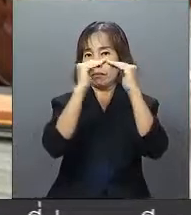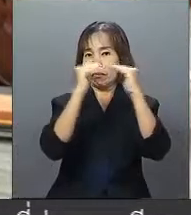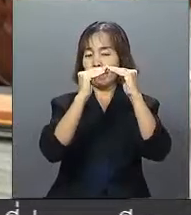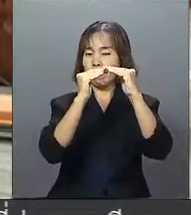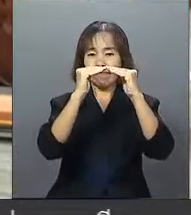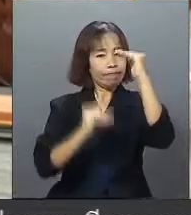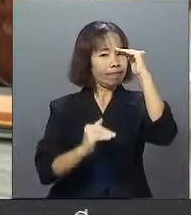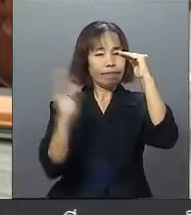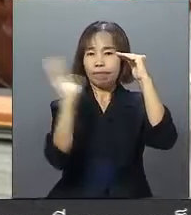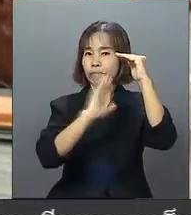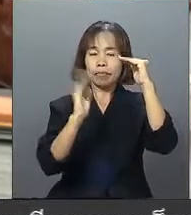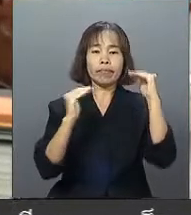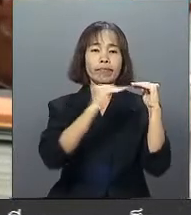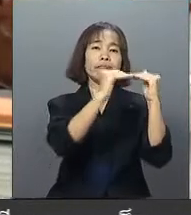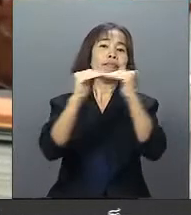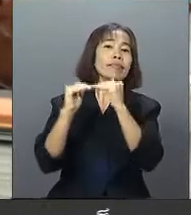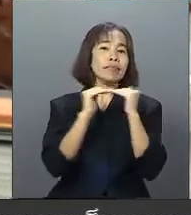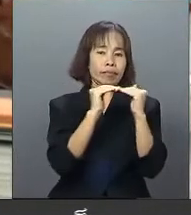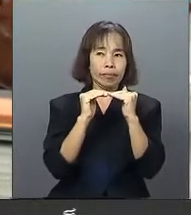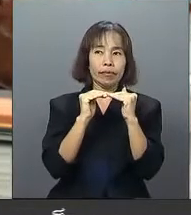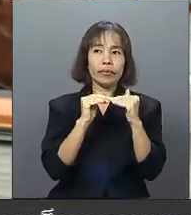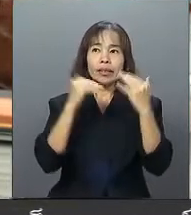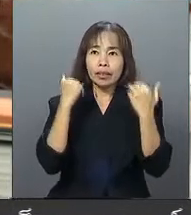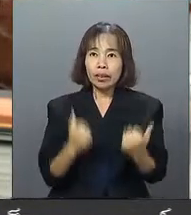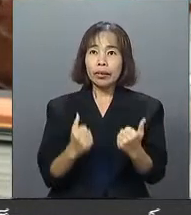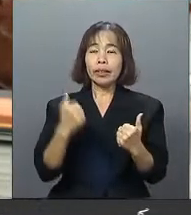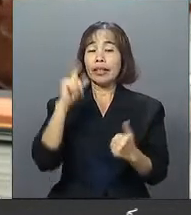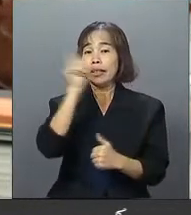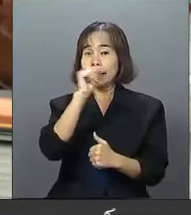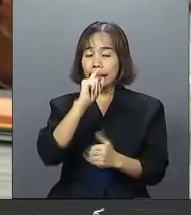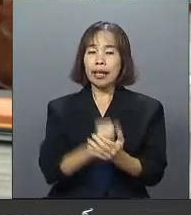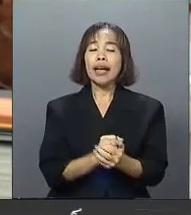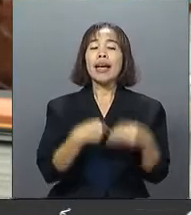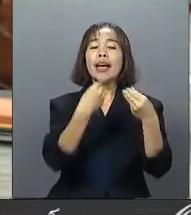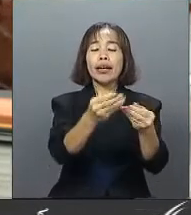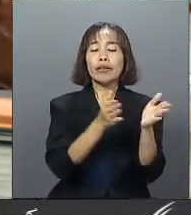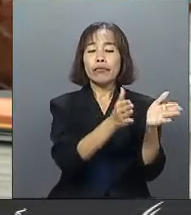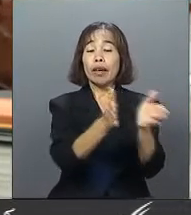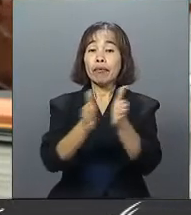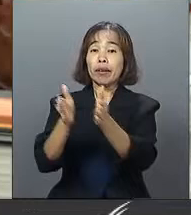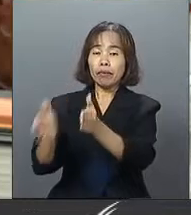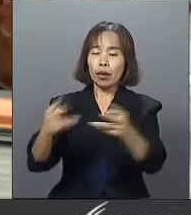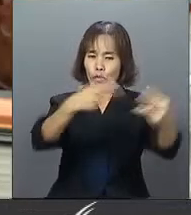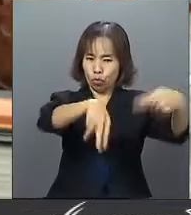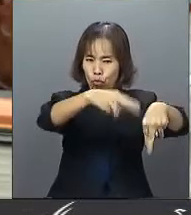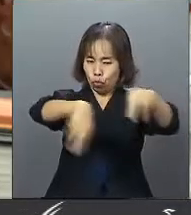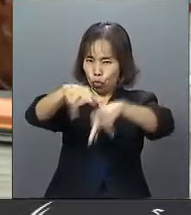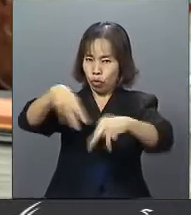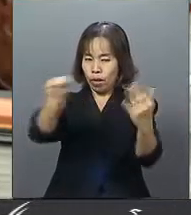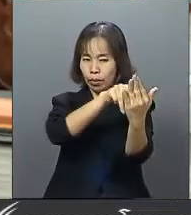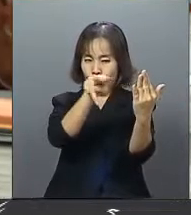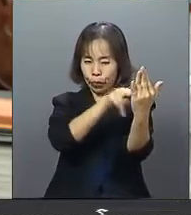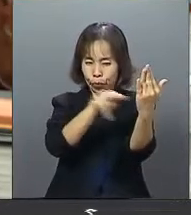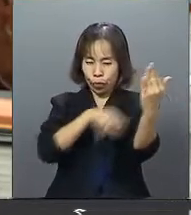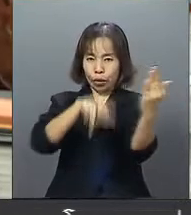ติและก็ต้องเสมอภาคกันค่ะซึ่งขณะนี้ก็อยู่ระหว่างการเปิดให้ทุกฝ่ายเข้าร่วมตรวจทานร่างเอกสารความเห็น